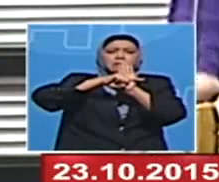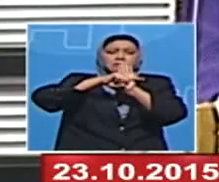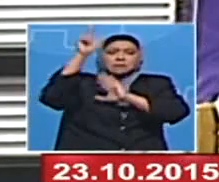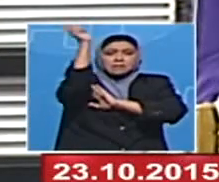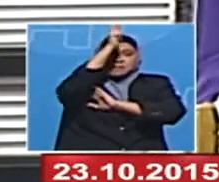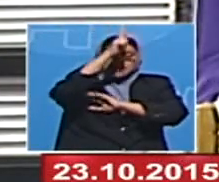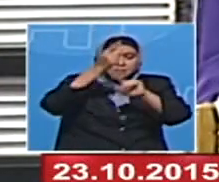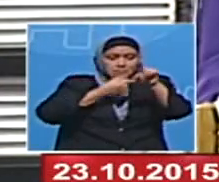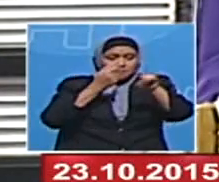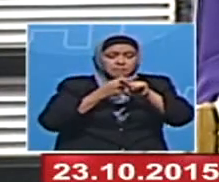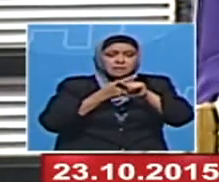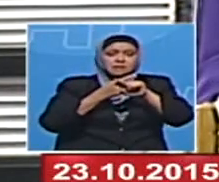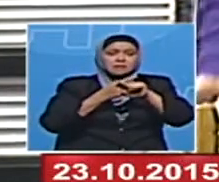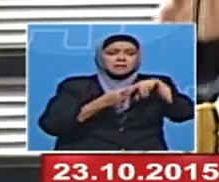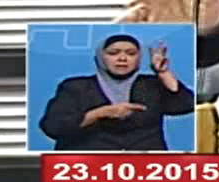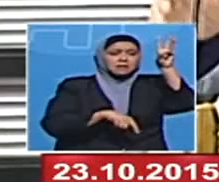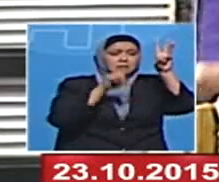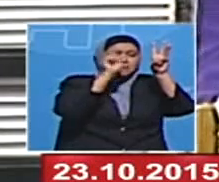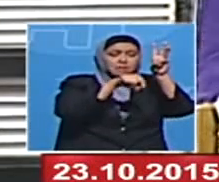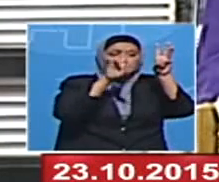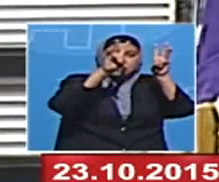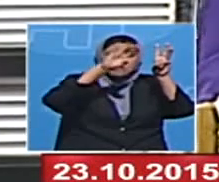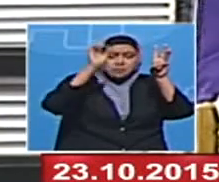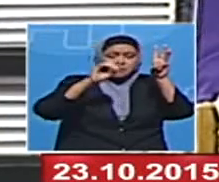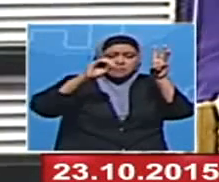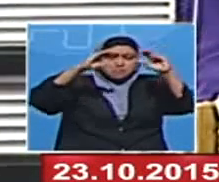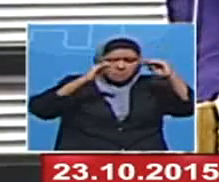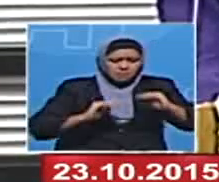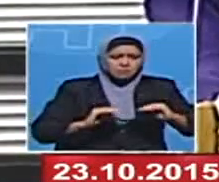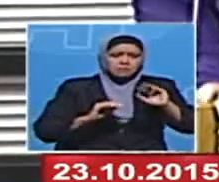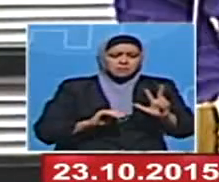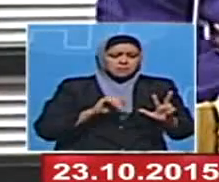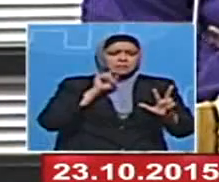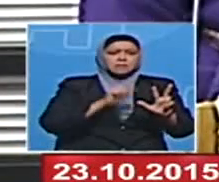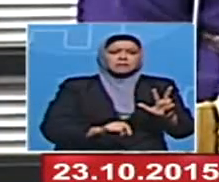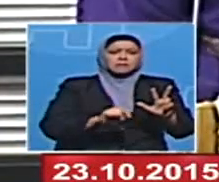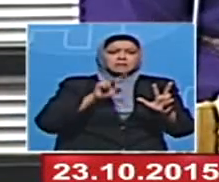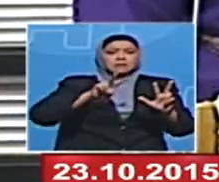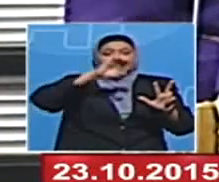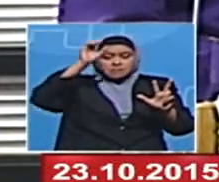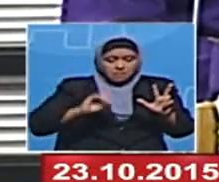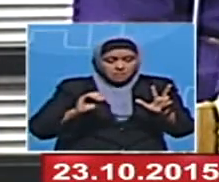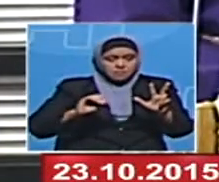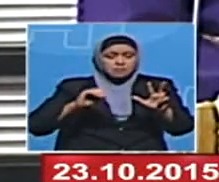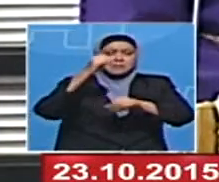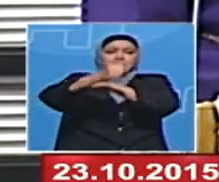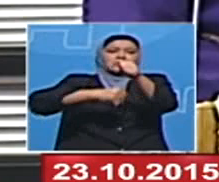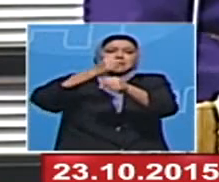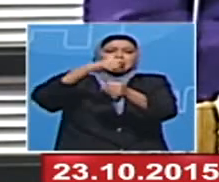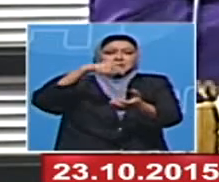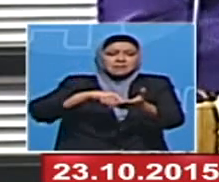paras 6.7% kepada 3.2% yang dijangka pada tahun ini tuan yang